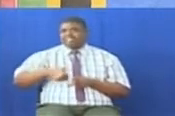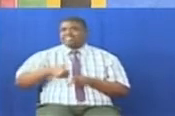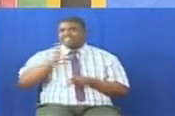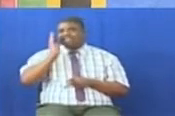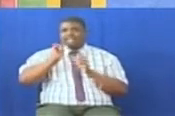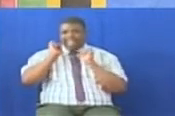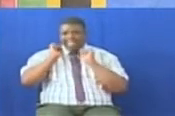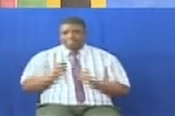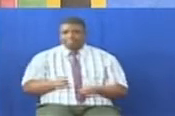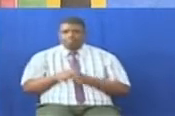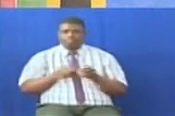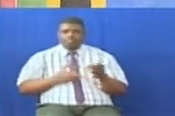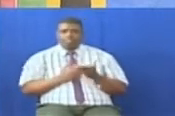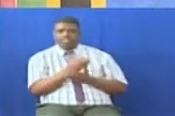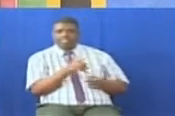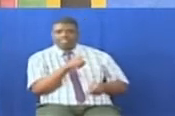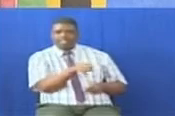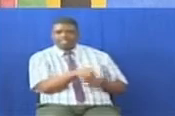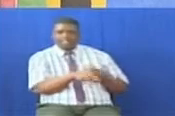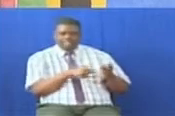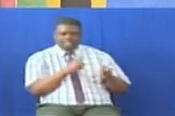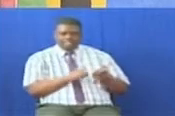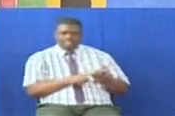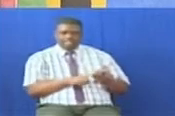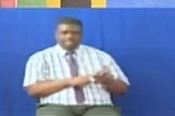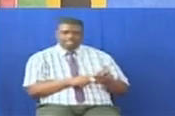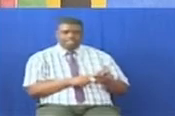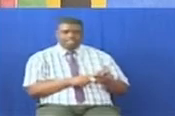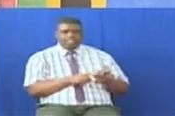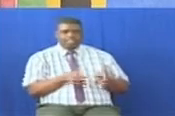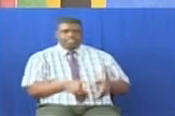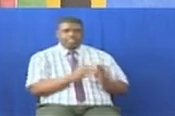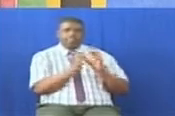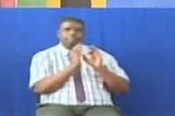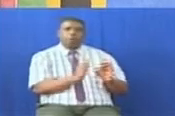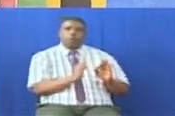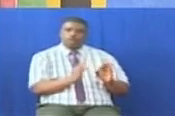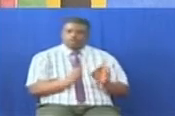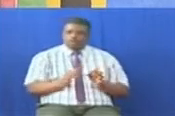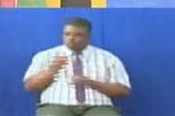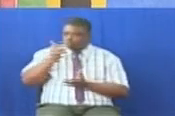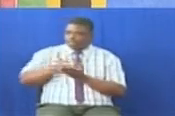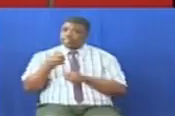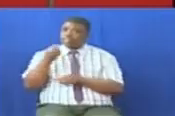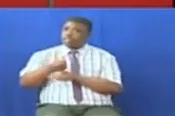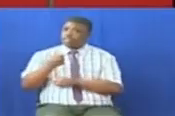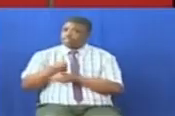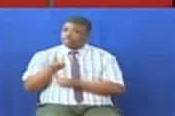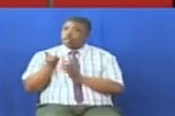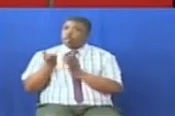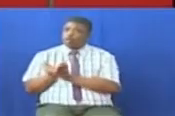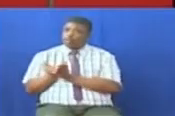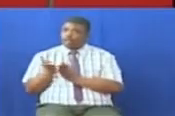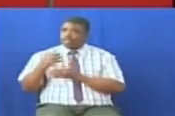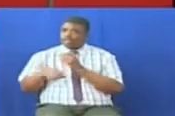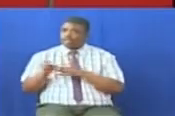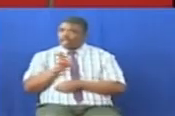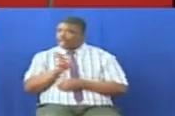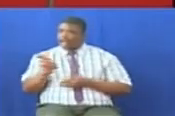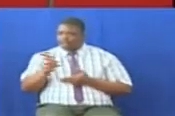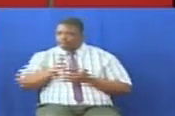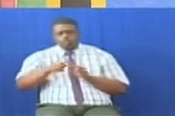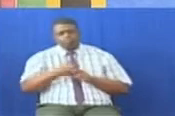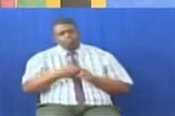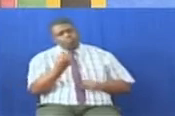CAG kuangalia namna bora na ya haraka ya kuhakikisha vitengo vyetu vya manunuzi vinasimamiwa wetu za wilaya ili